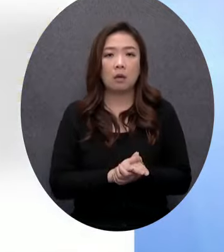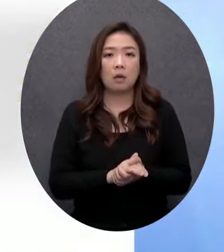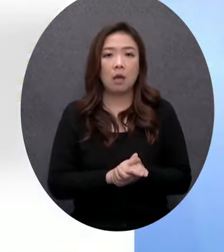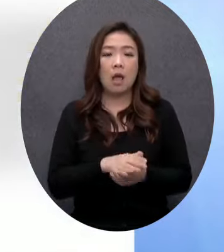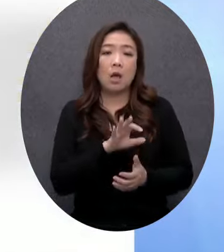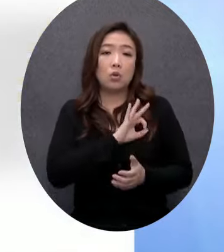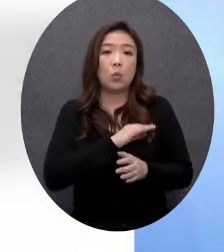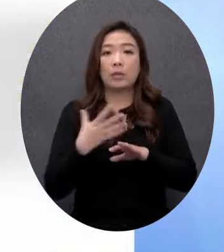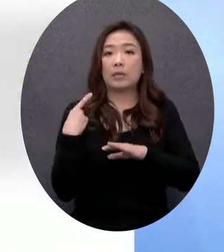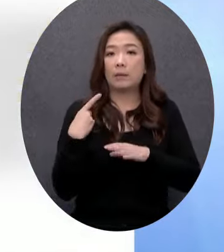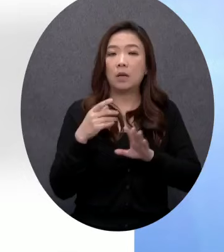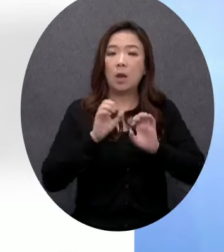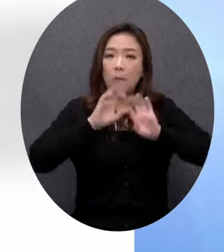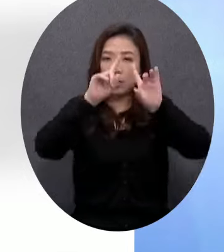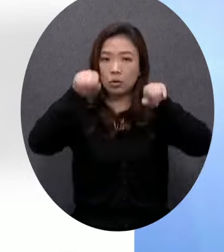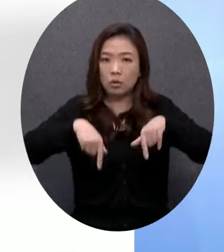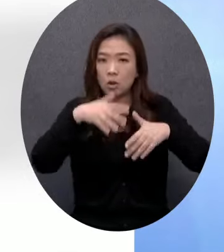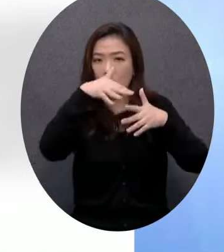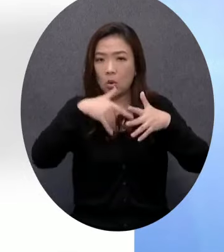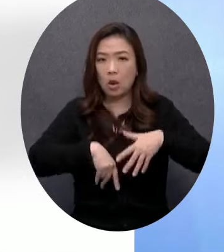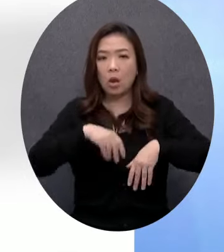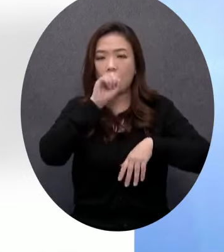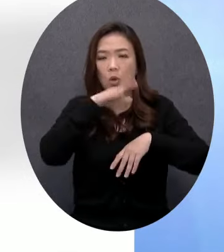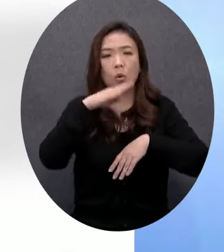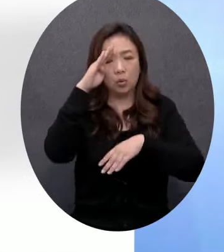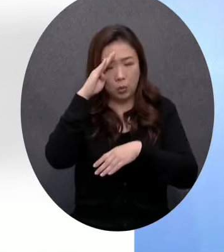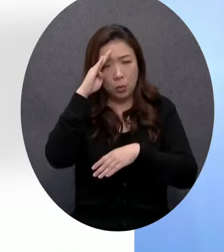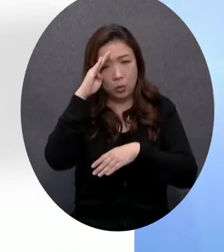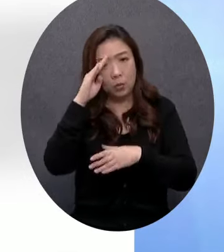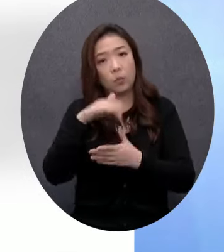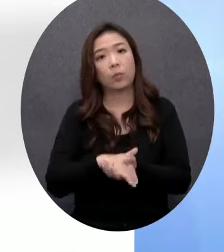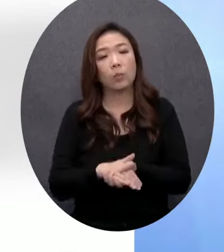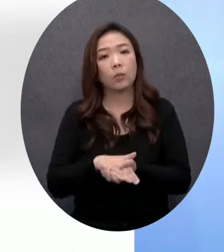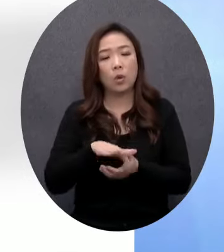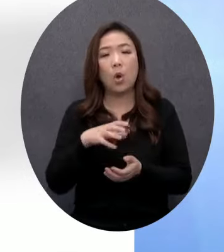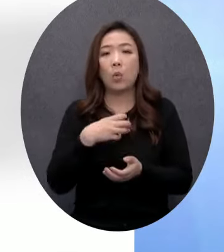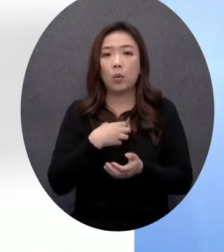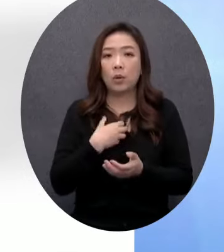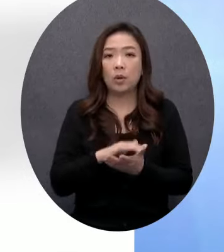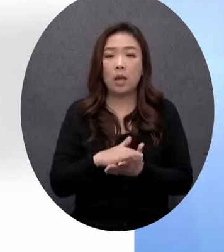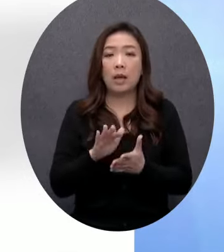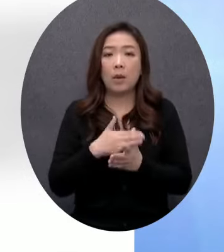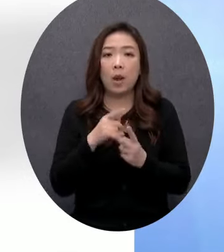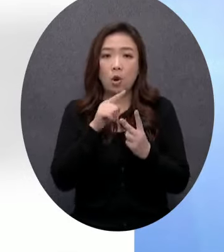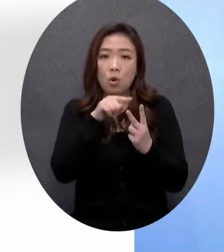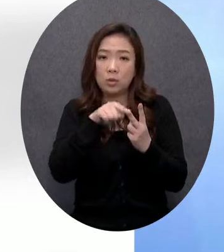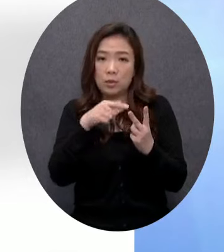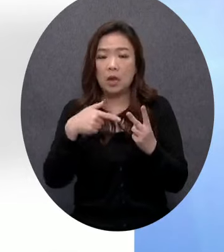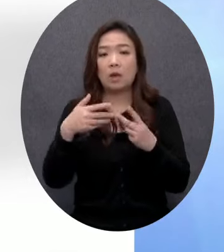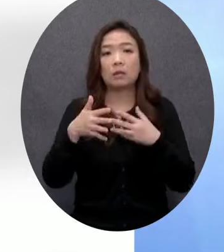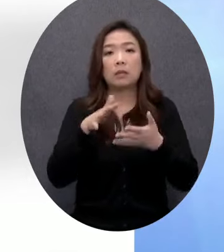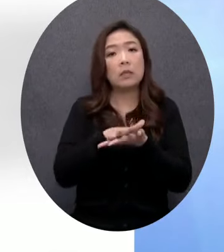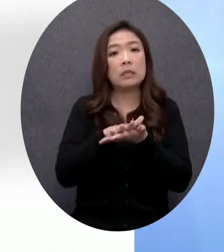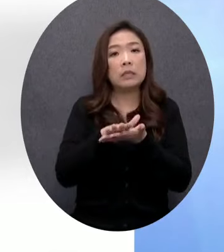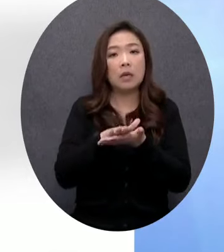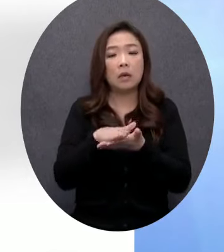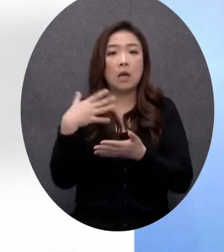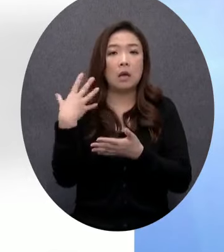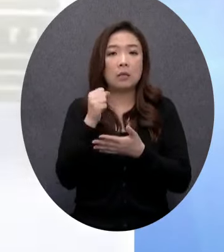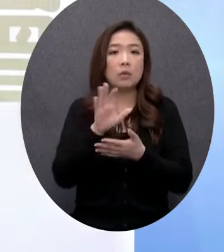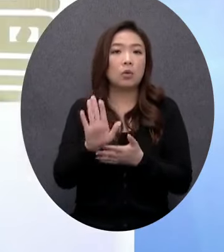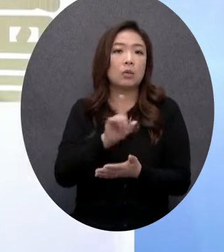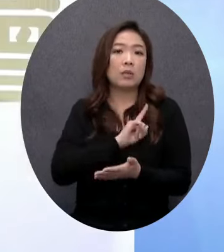天發了一個稿，是作了一個道歉。我會認為因為兩次的事件都是主席自己的一個